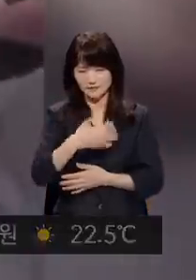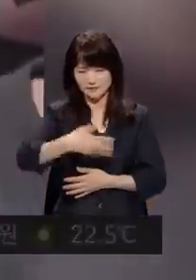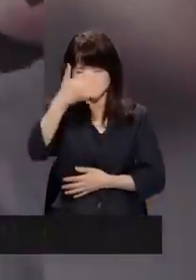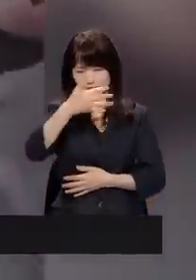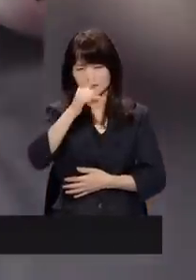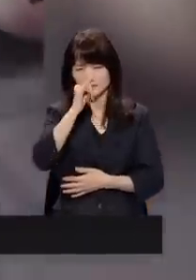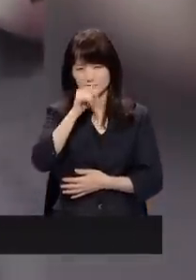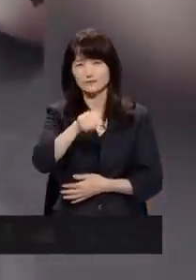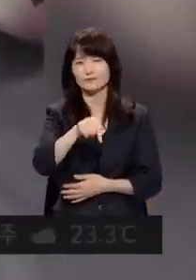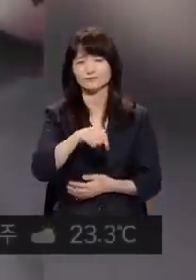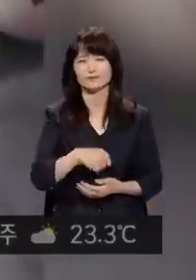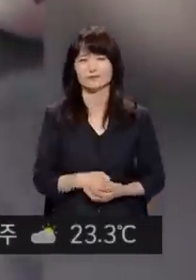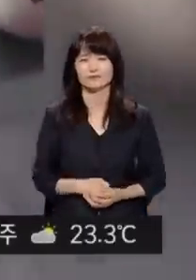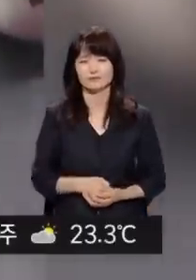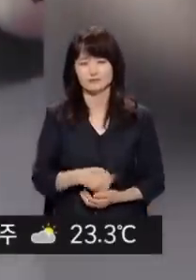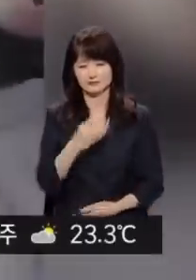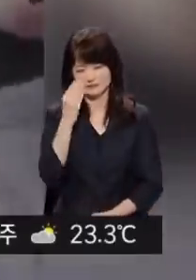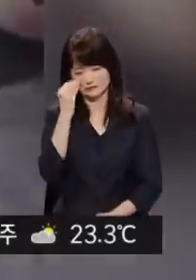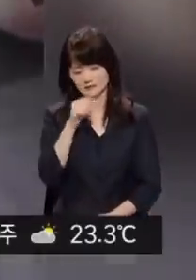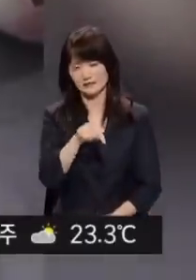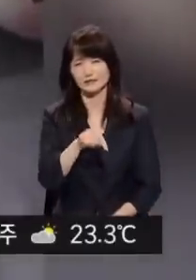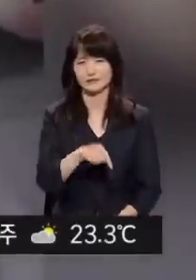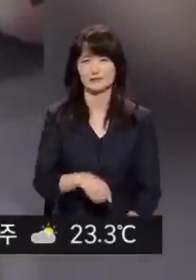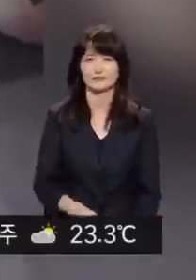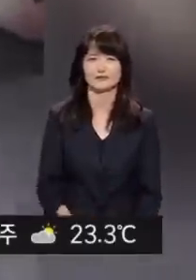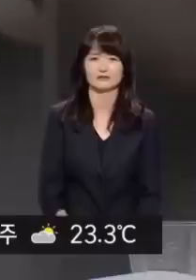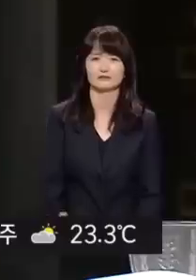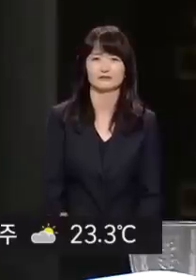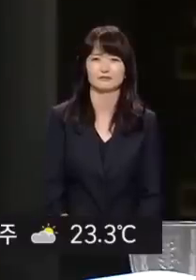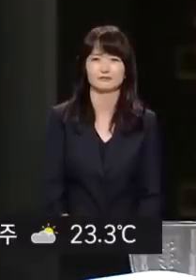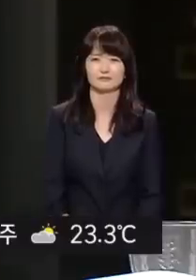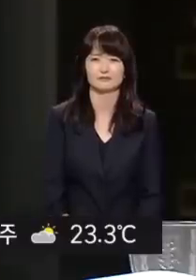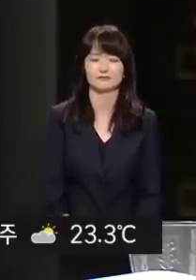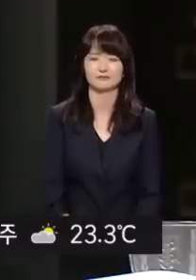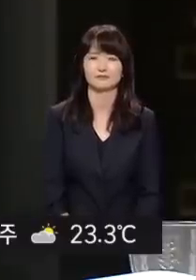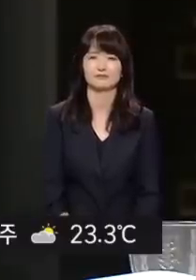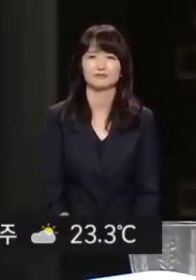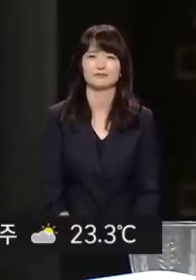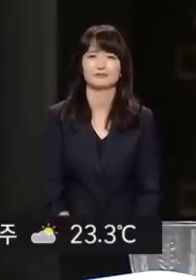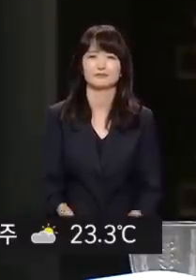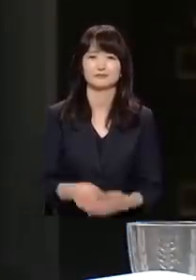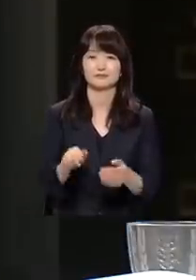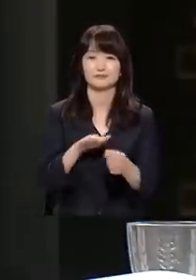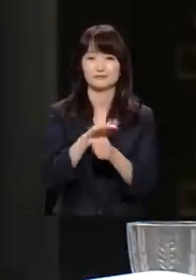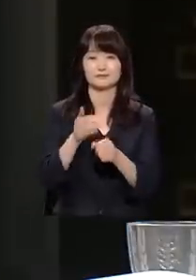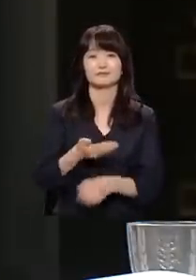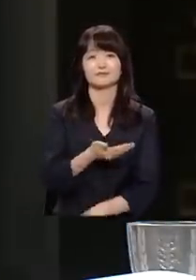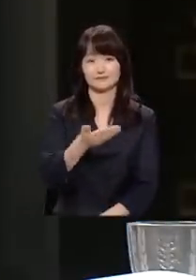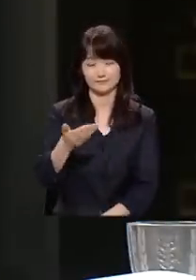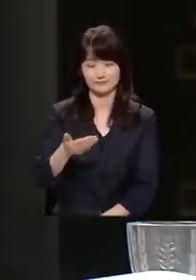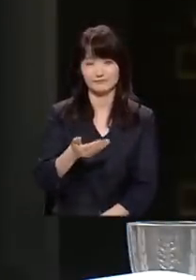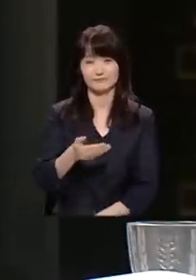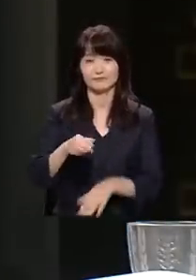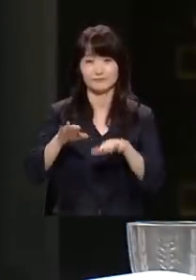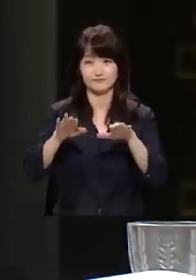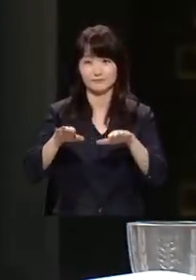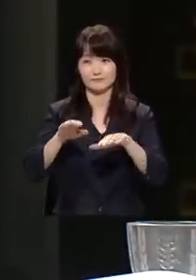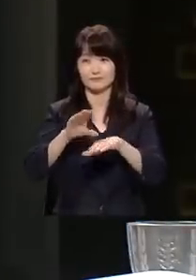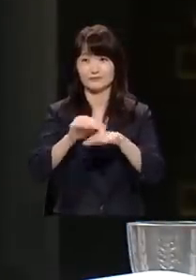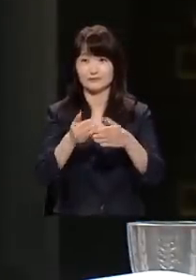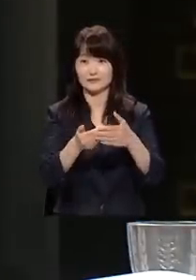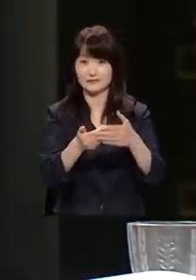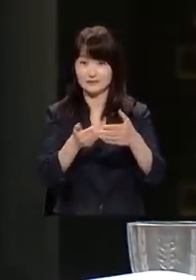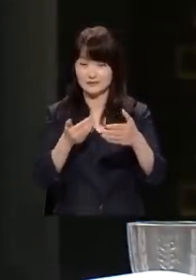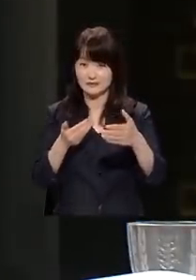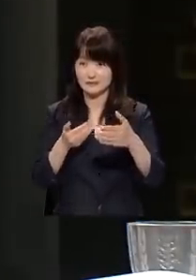했습니다 그래요 이건 좀 이상합니다 좀 알겠습니다 자 사랑하는 사건반장 가족 여러분 오늘 방송